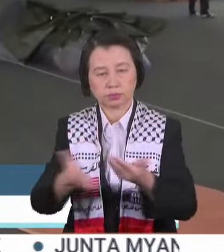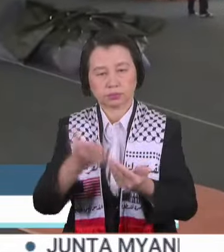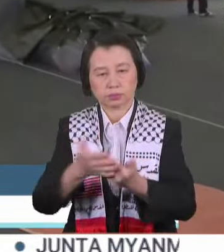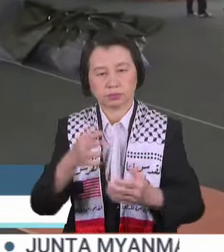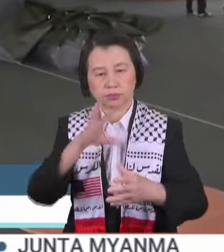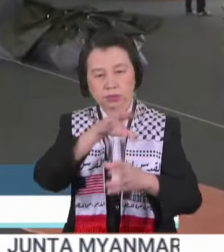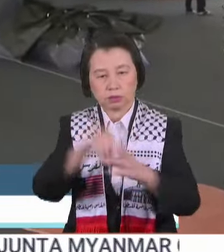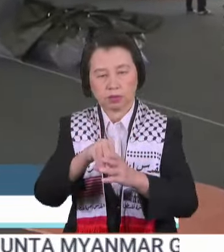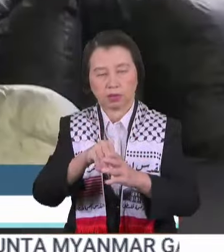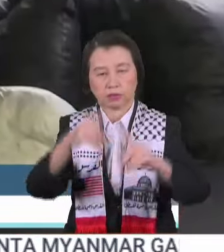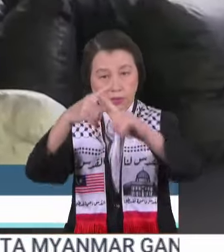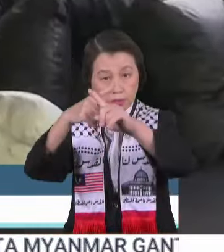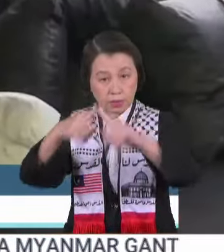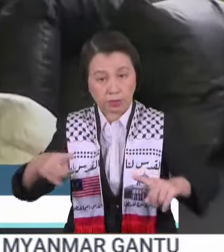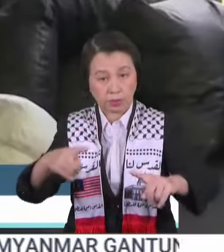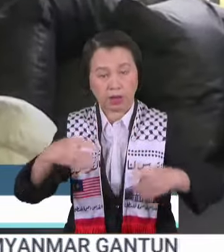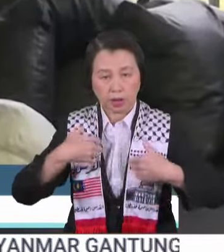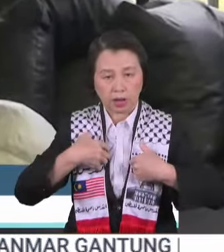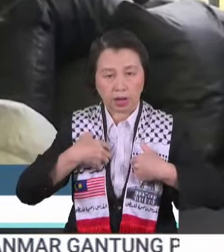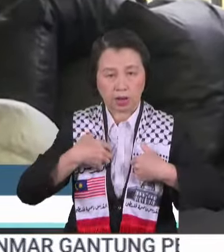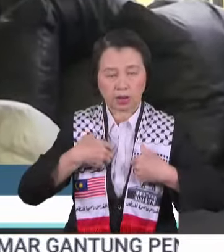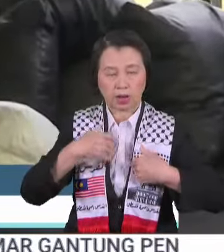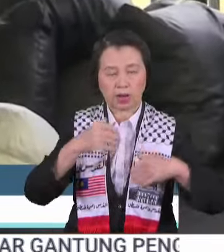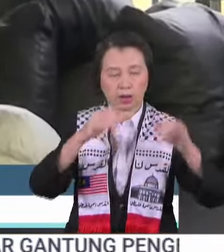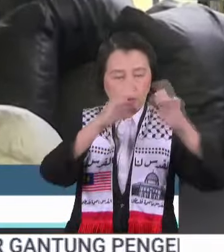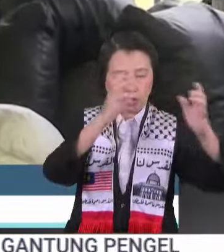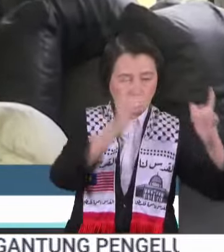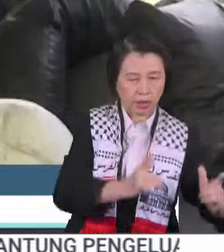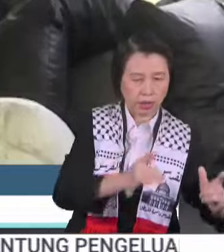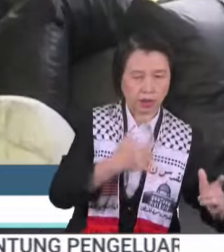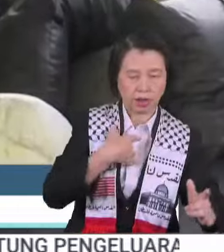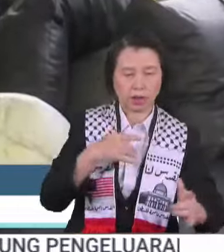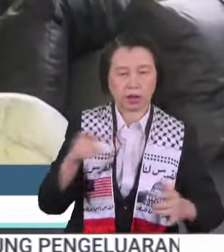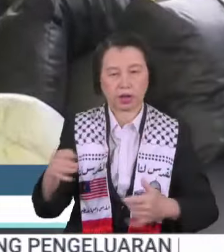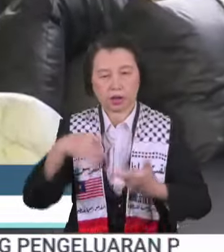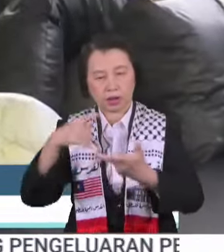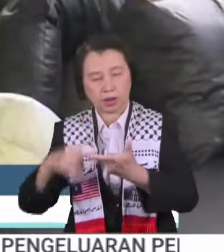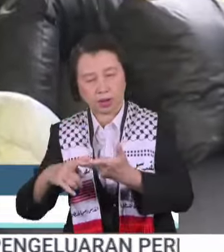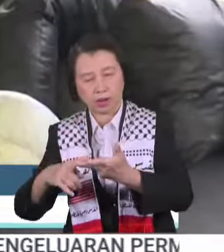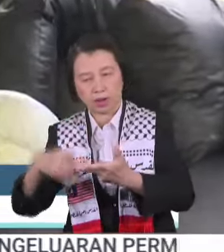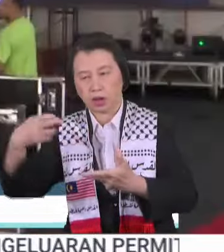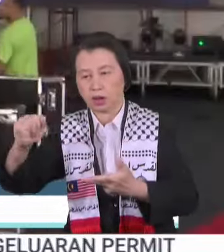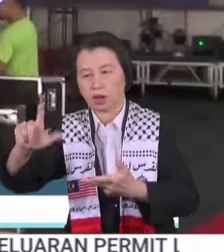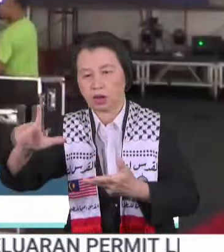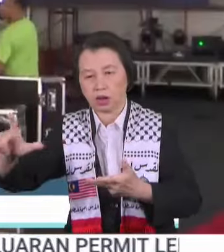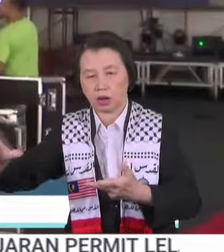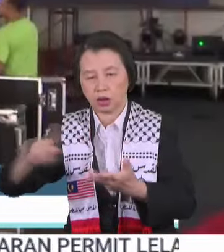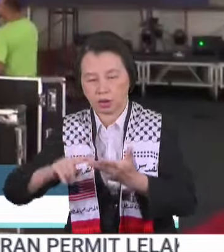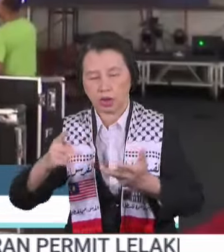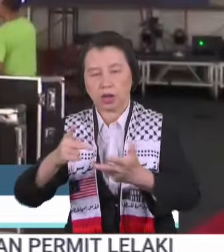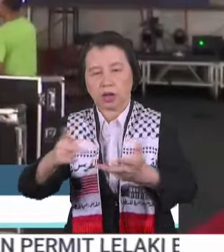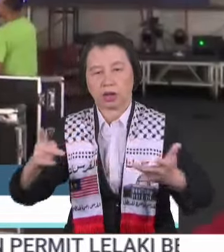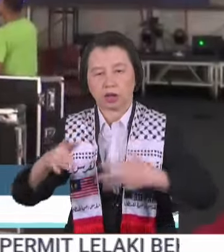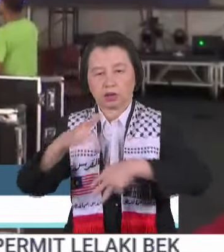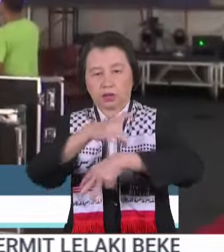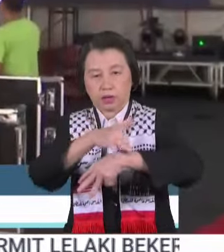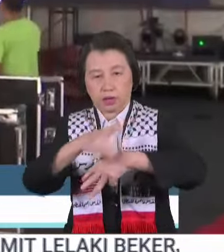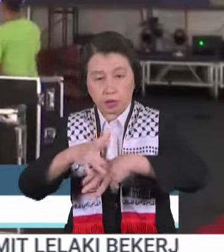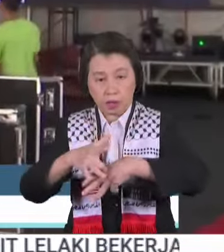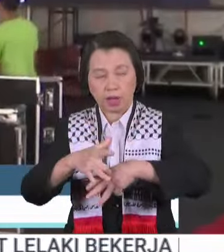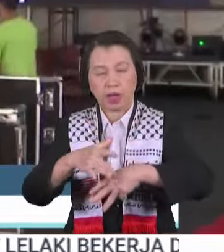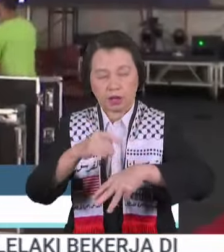dewan seberguna, kita ada juga The Ten, kita ada BDB Hall di depan kita ni, dan juga kawasan lapang yang sesuai untuk